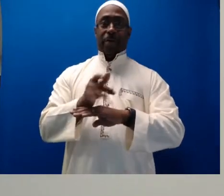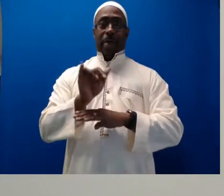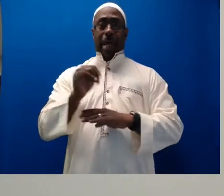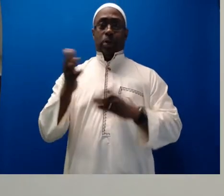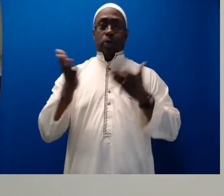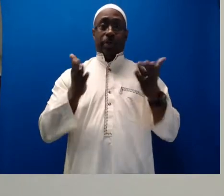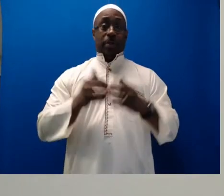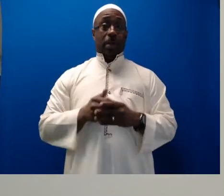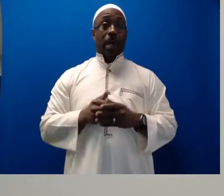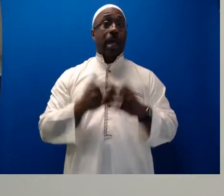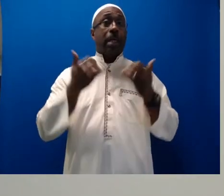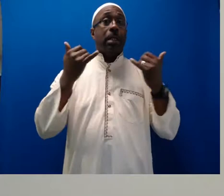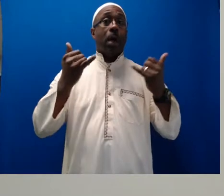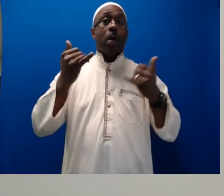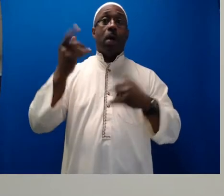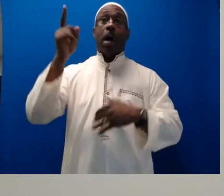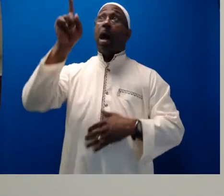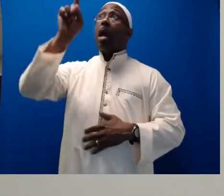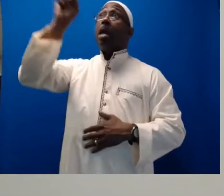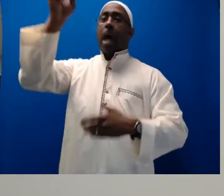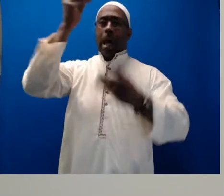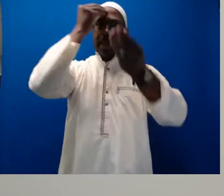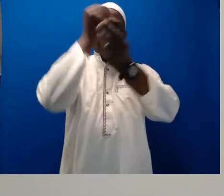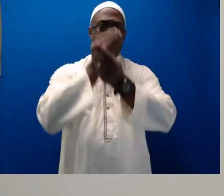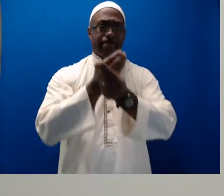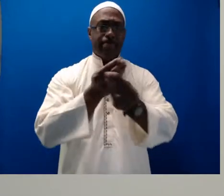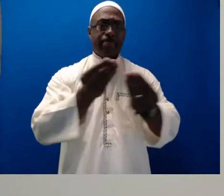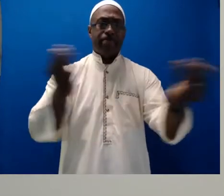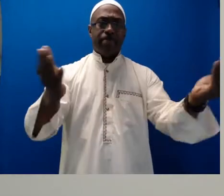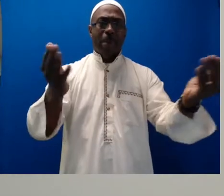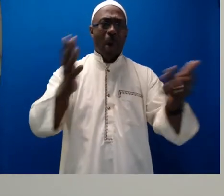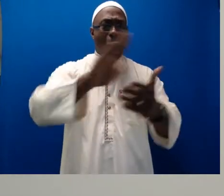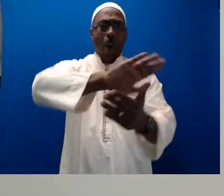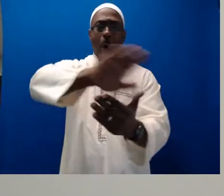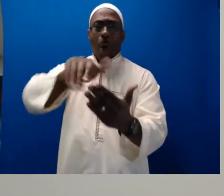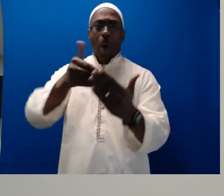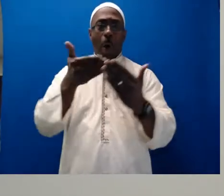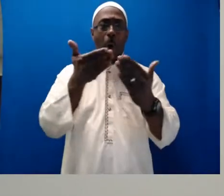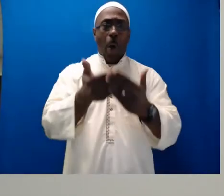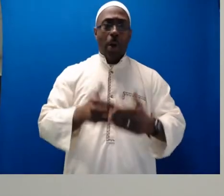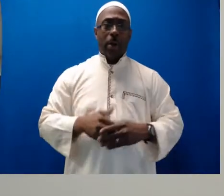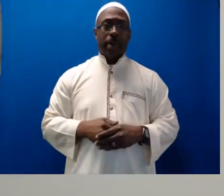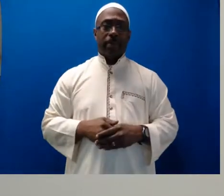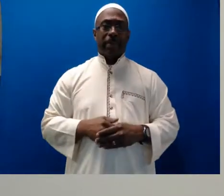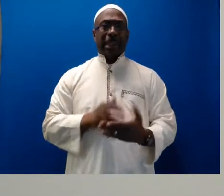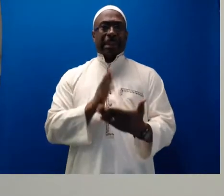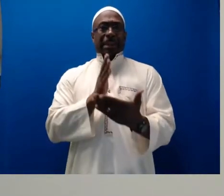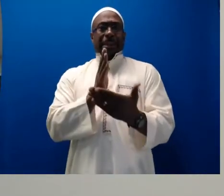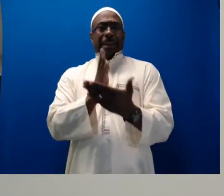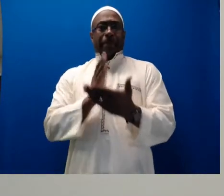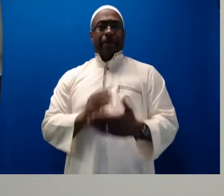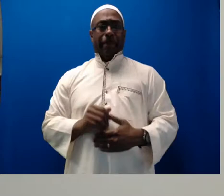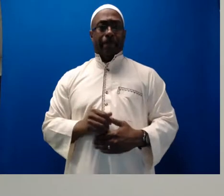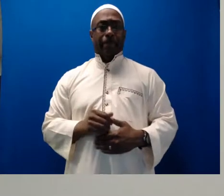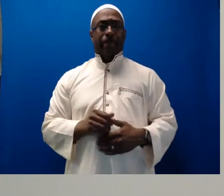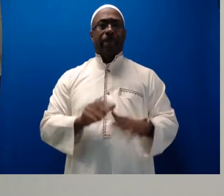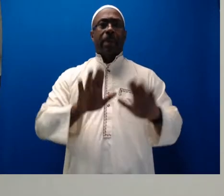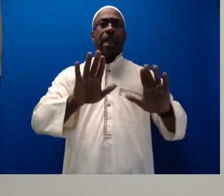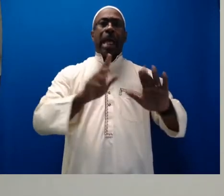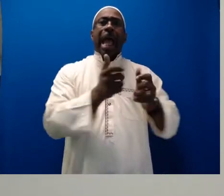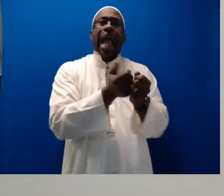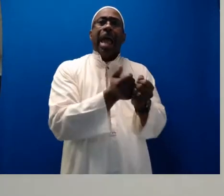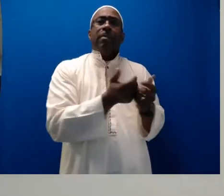And He tells them, and He tells us all, وَذَرُوا الْبَيْعِ Stop refrain